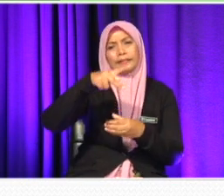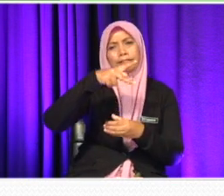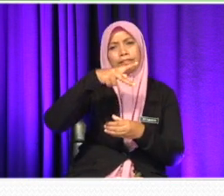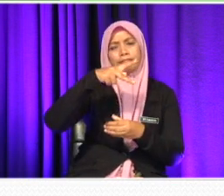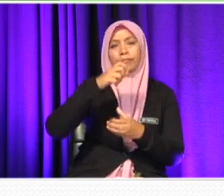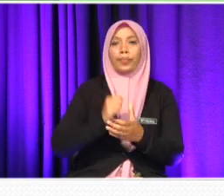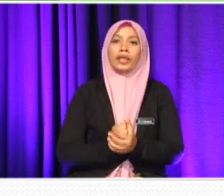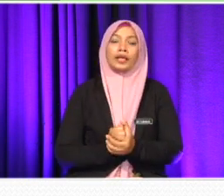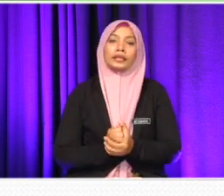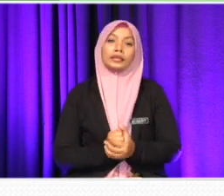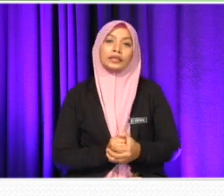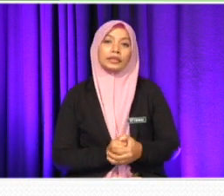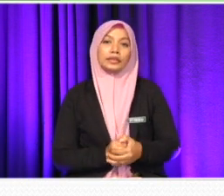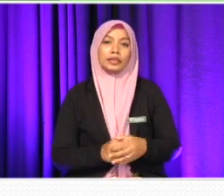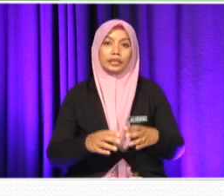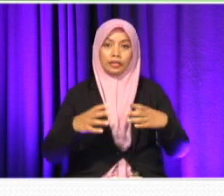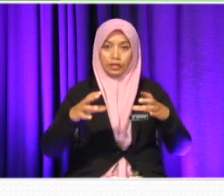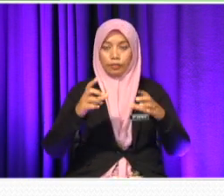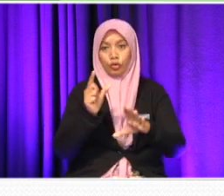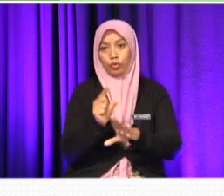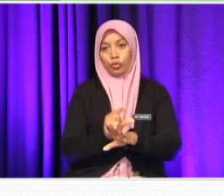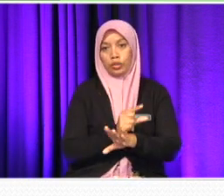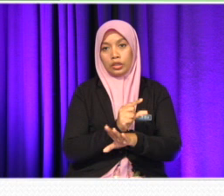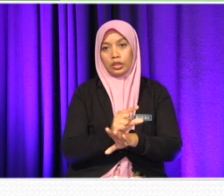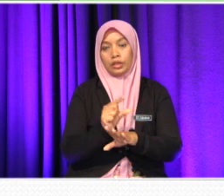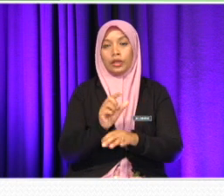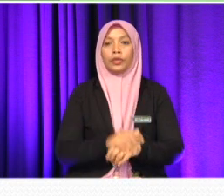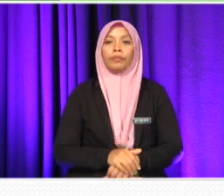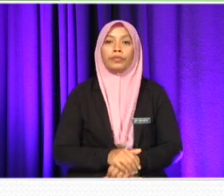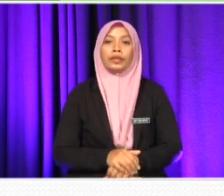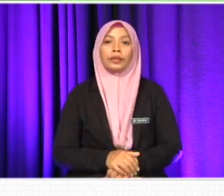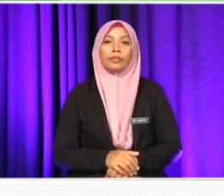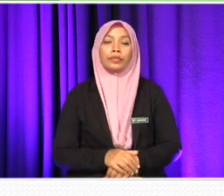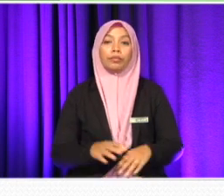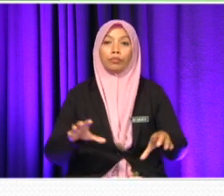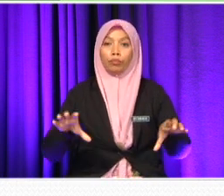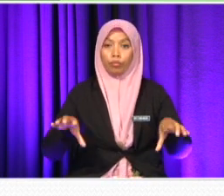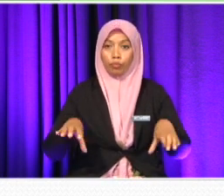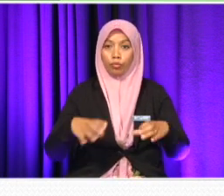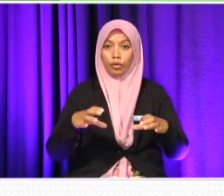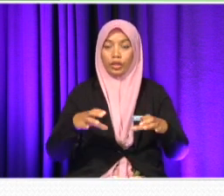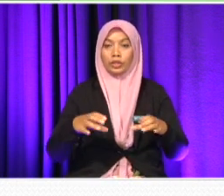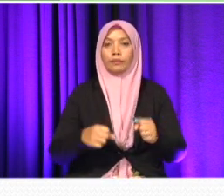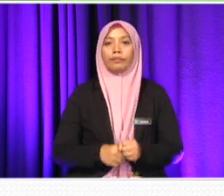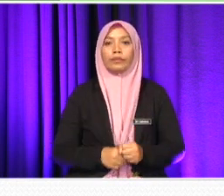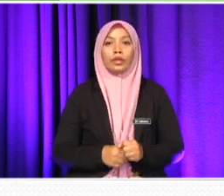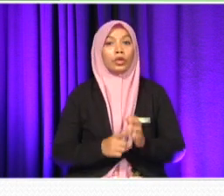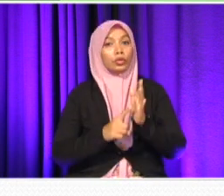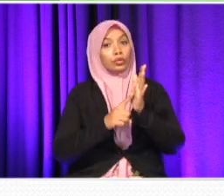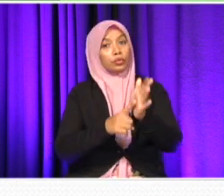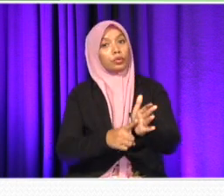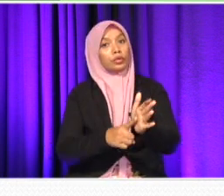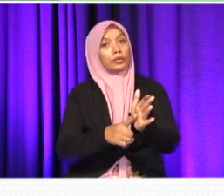cita rasa pengguna dan juga mempromosikan produk yang bakal dikeluarkan jadi bukanlah pengeluaran yang